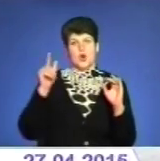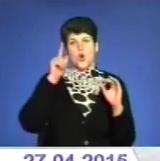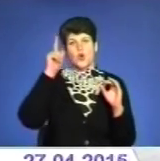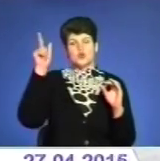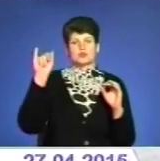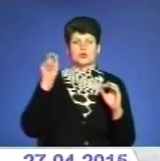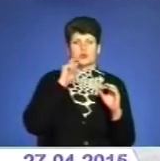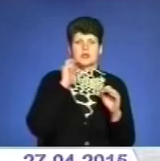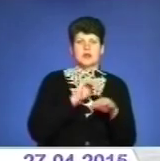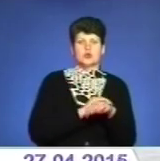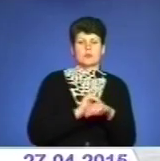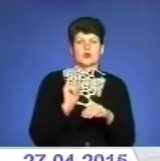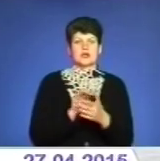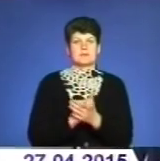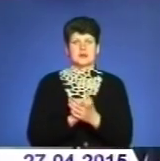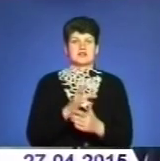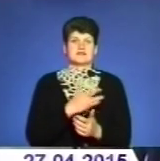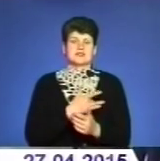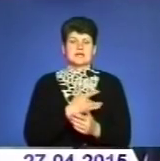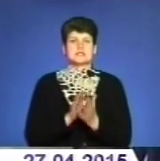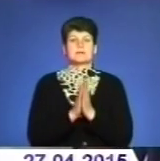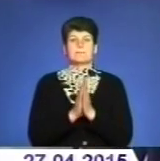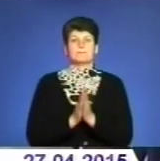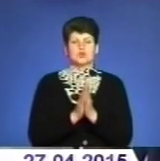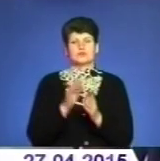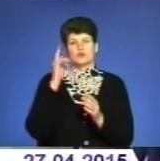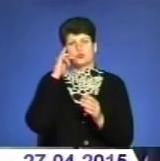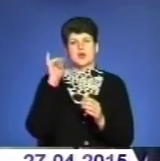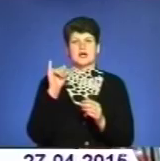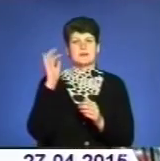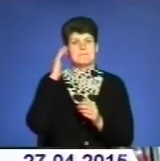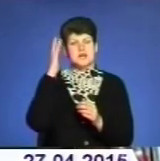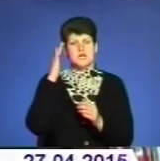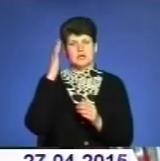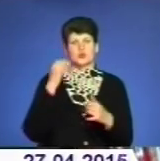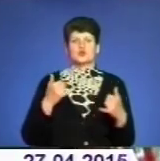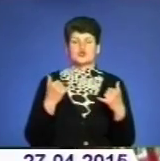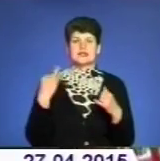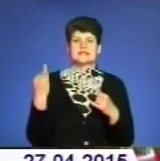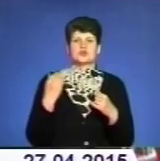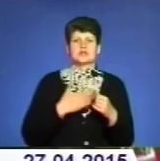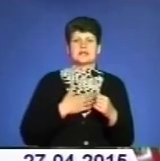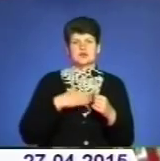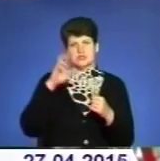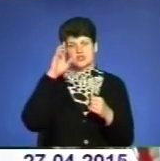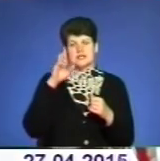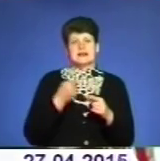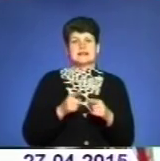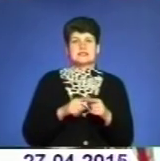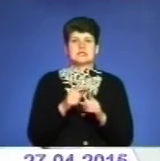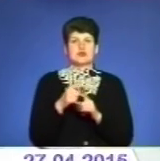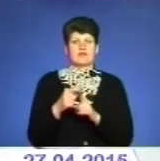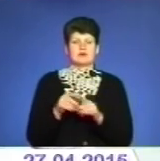Україна, добро і мир у серці, молитві, прозі, поезії, у думках і мріях. У сучасній історії нашої держави ці слова стали